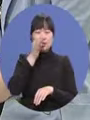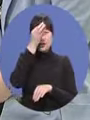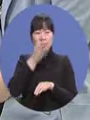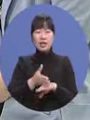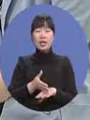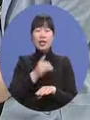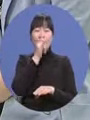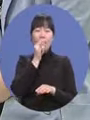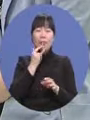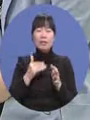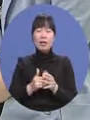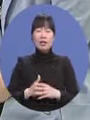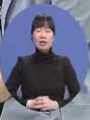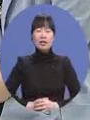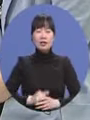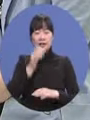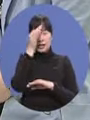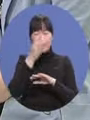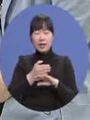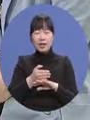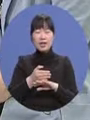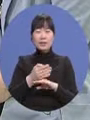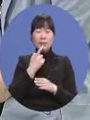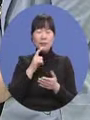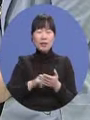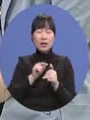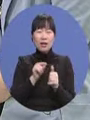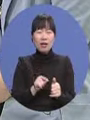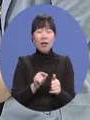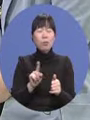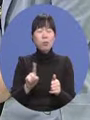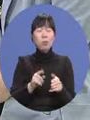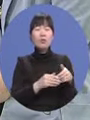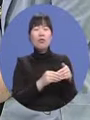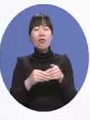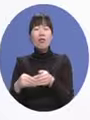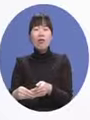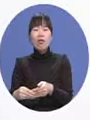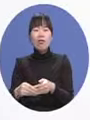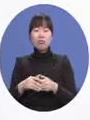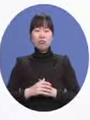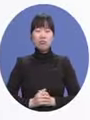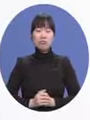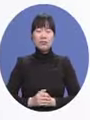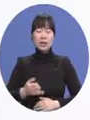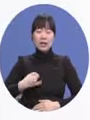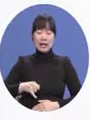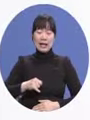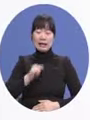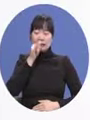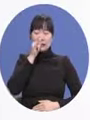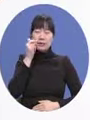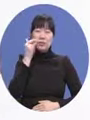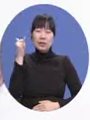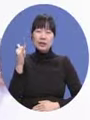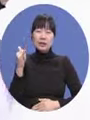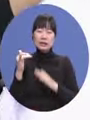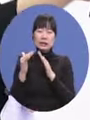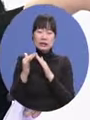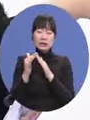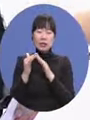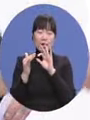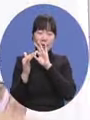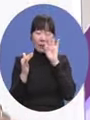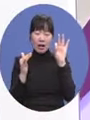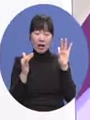돼요. 사과는 시켜요, 요새 엄마들은. 무슨 얘기인지 압니까? 데리고 가서. 근데 저 딸 가진 집은 뭐냐면 태도가